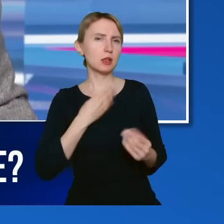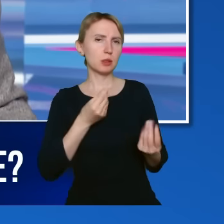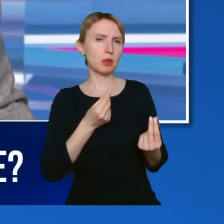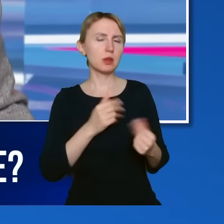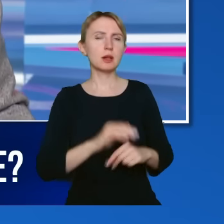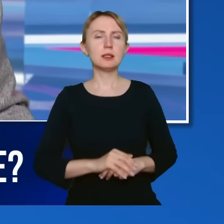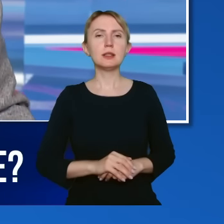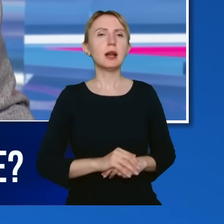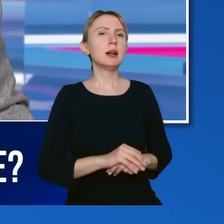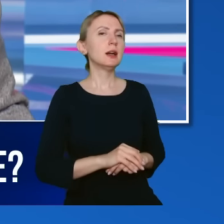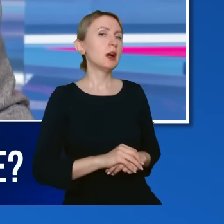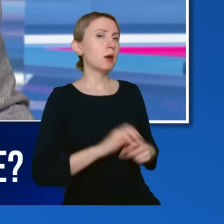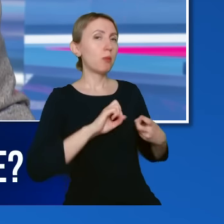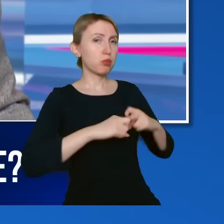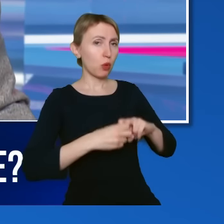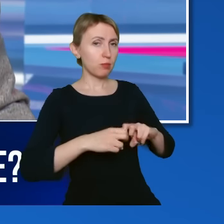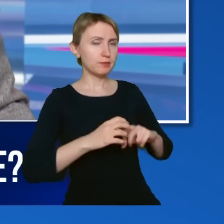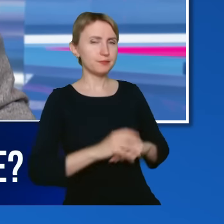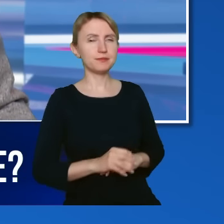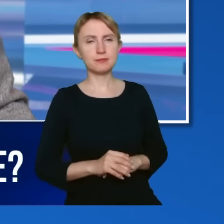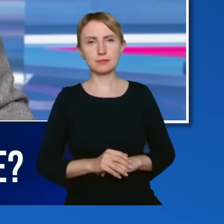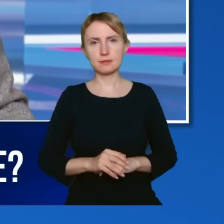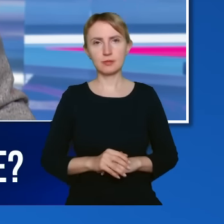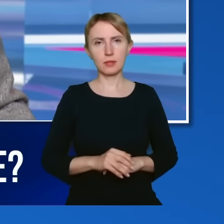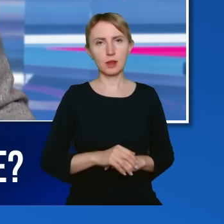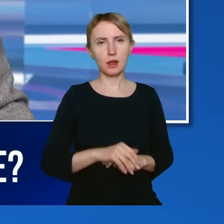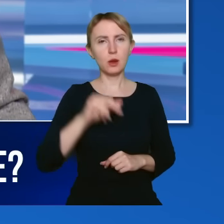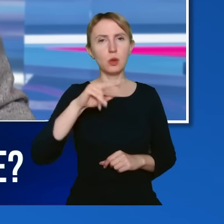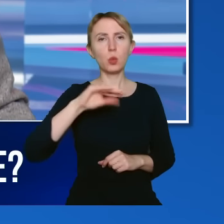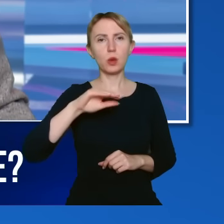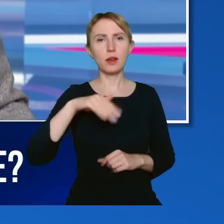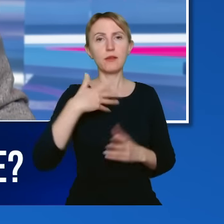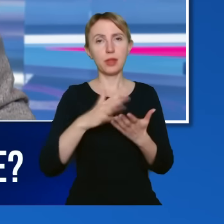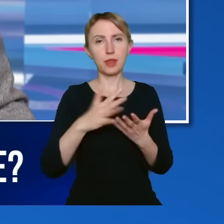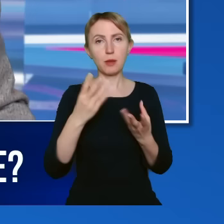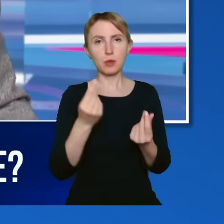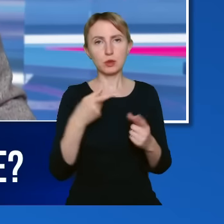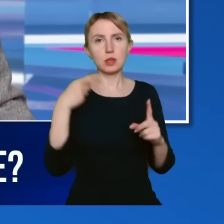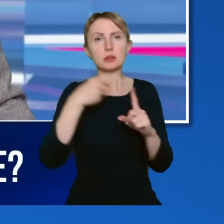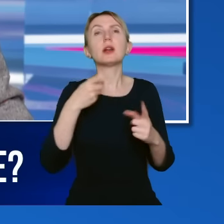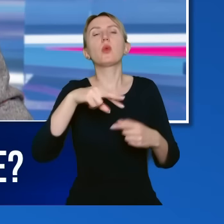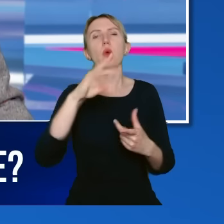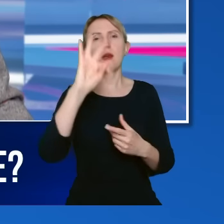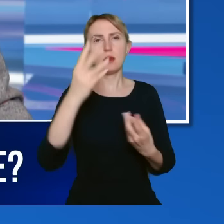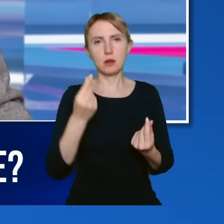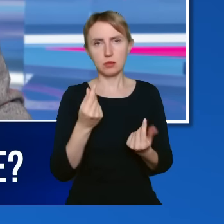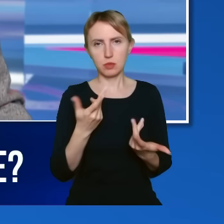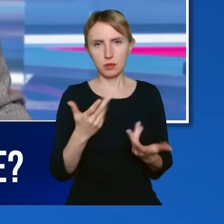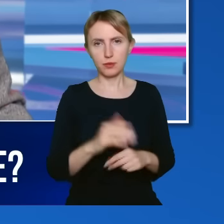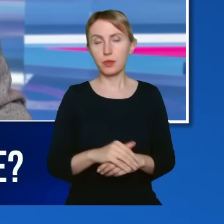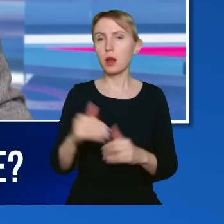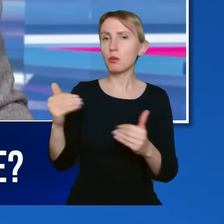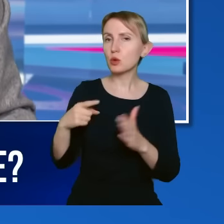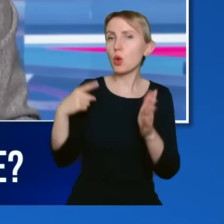Nie w tym jest problem, że Ukraina... Jeśli my się chwalimy tym, że Unia nam daje pieniądze i wydajemy je na to, no to taki jest pożytek z unijnych pieniędzy. Być może są dedykowane właśnie